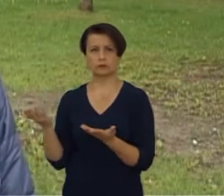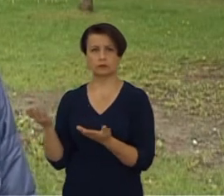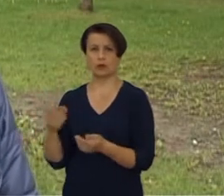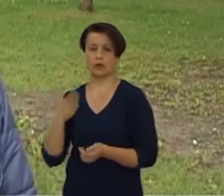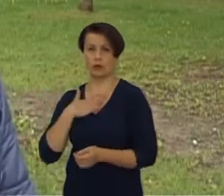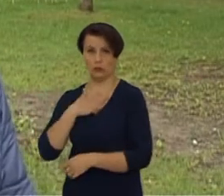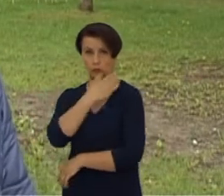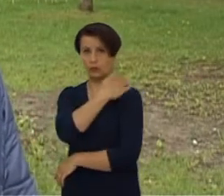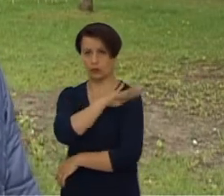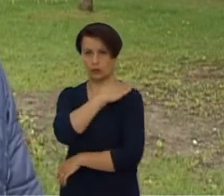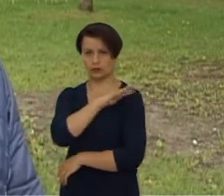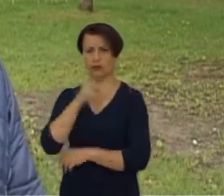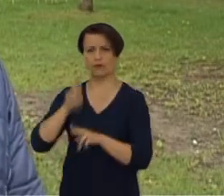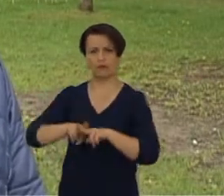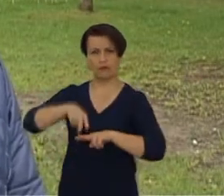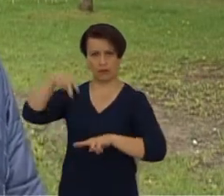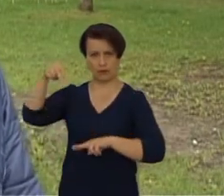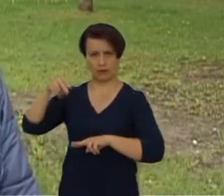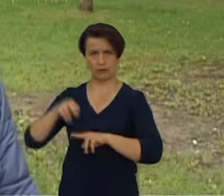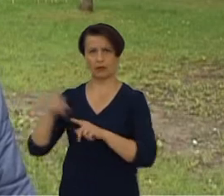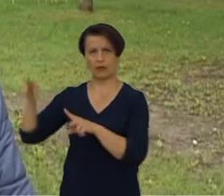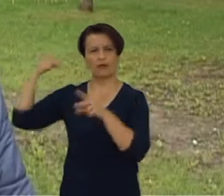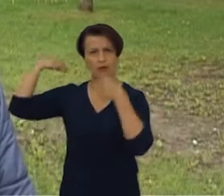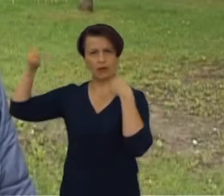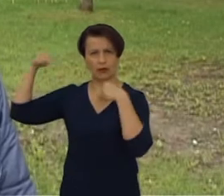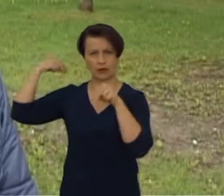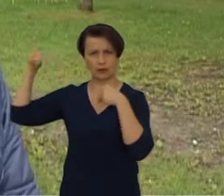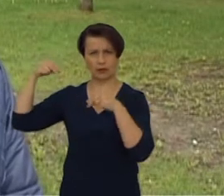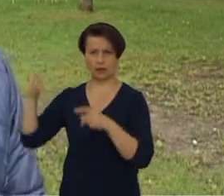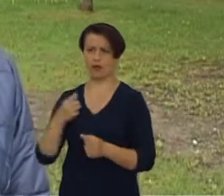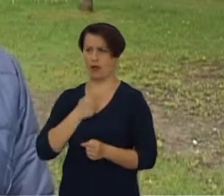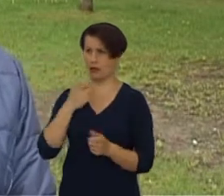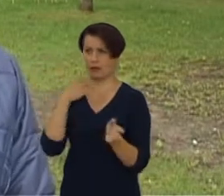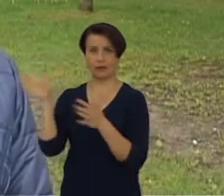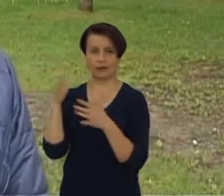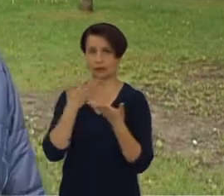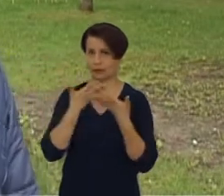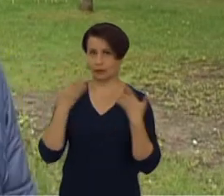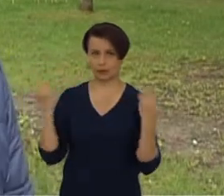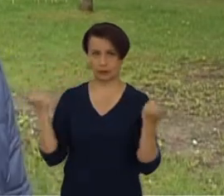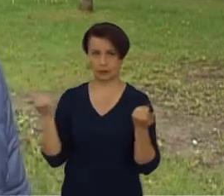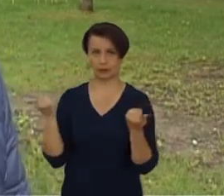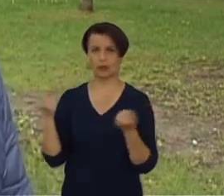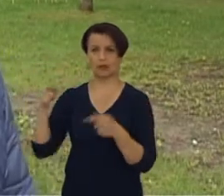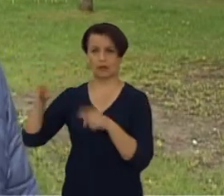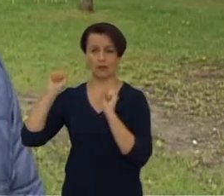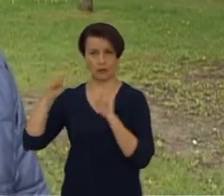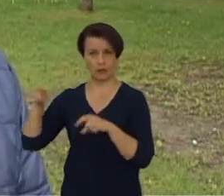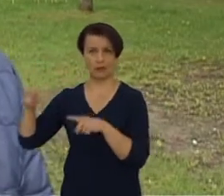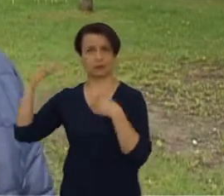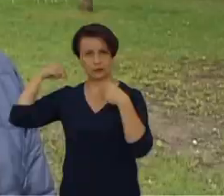skirta mūsų partizanų vėlėms. Varpeliai, gaila, kad vėjo